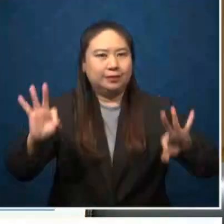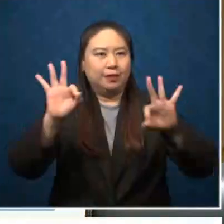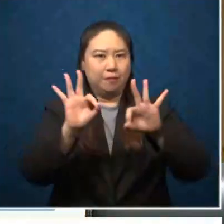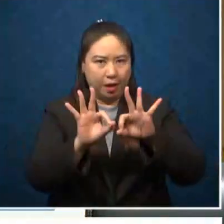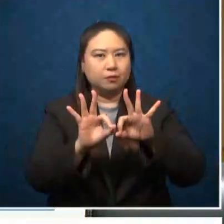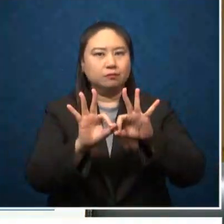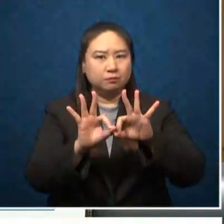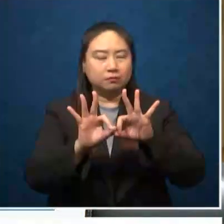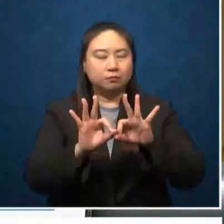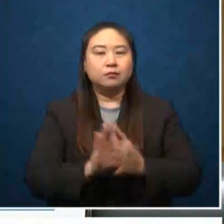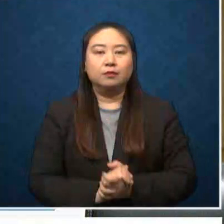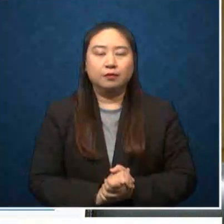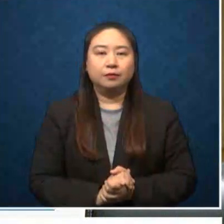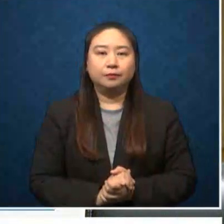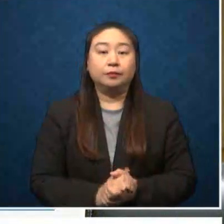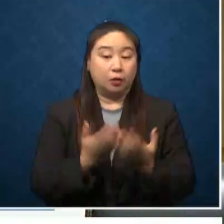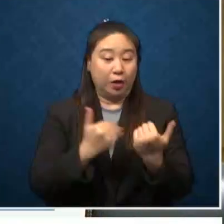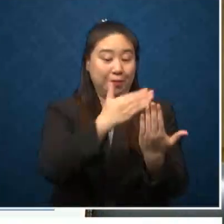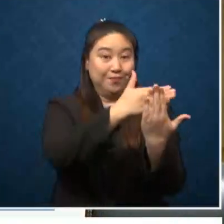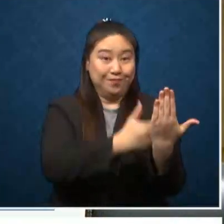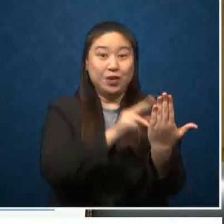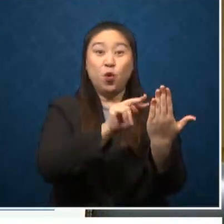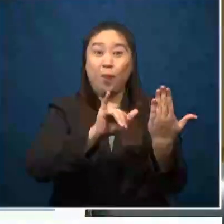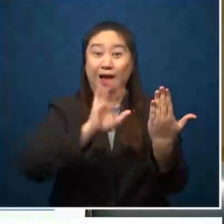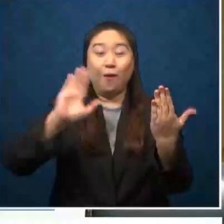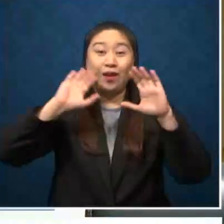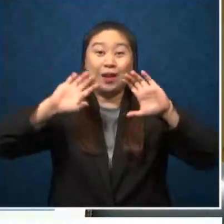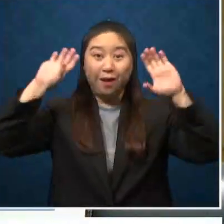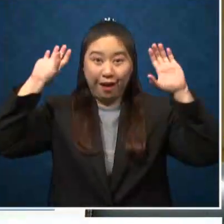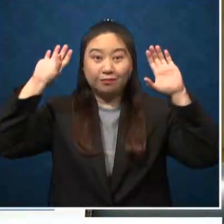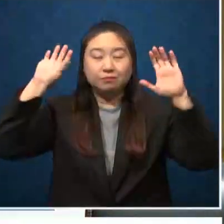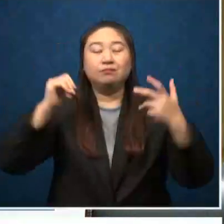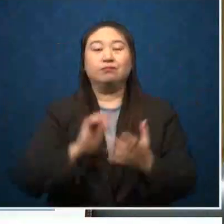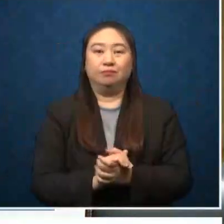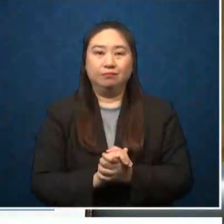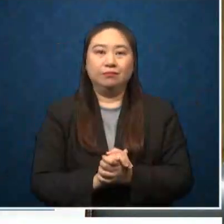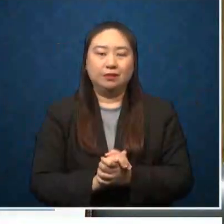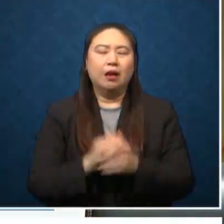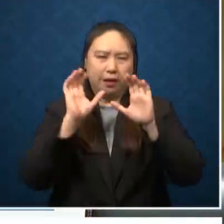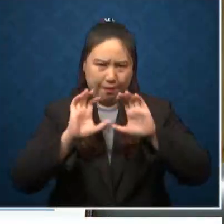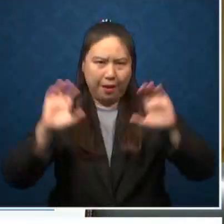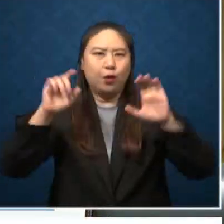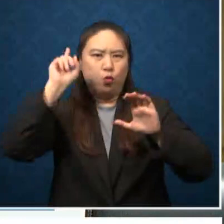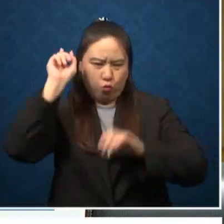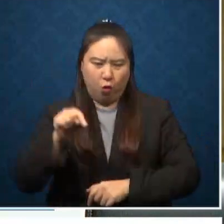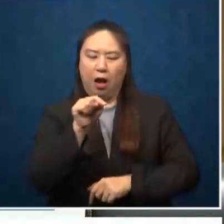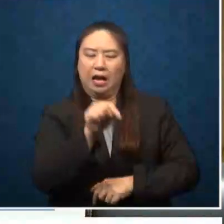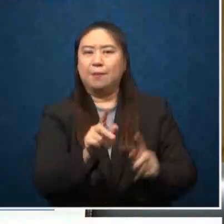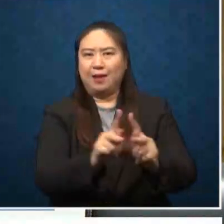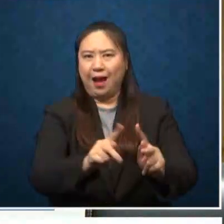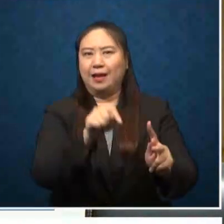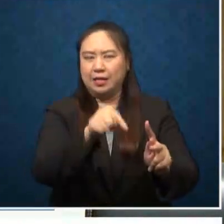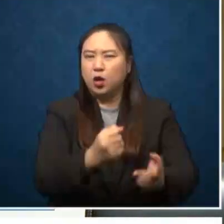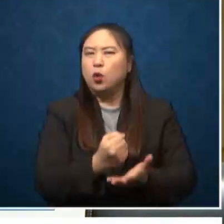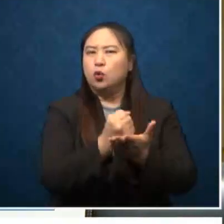นอกจากเป็นนโยบายของรัฐบาลแล้วเป็นจุดเน้นที่รัฐบาลต้องใช้กรรมการหมู่บ้านเป็นเครื่องมือใน